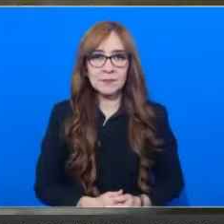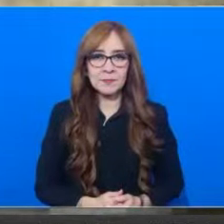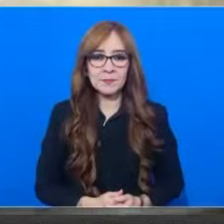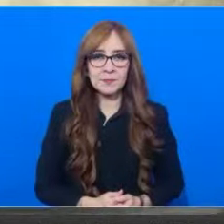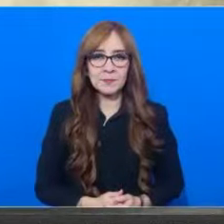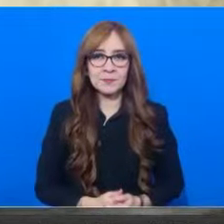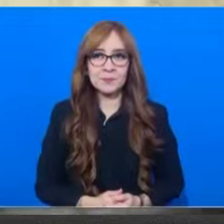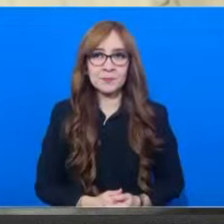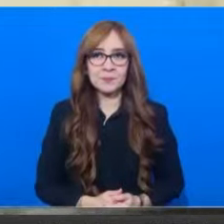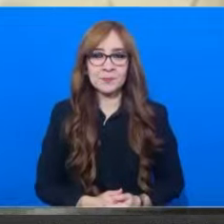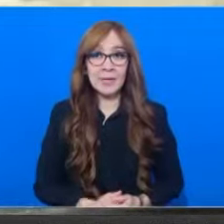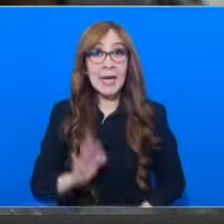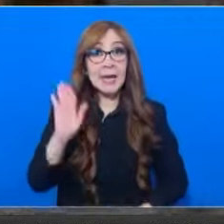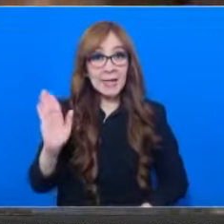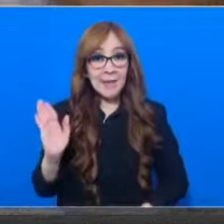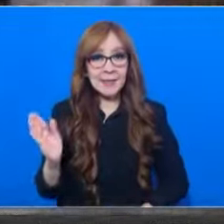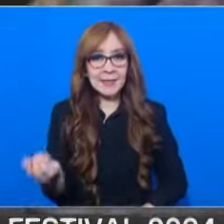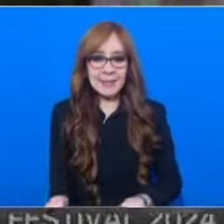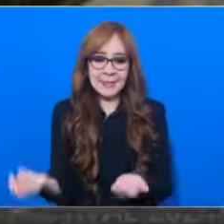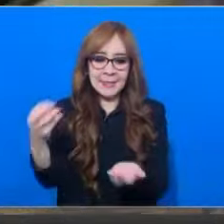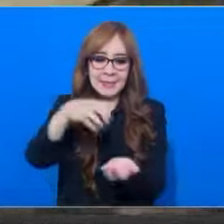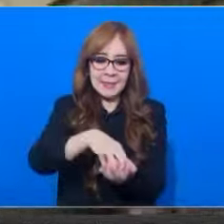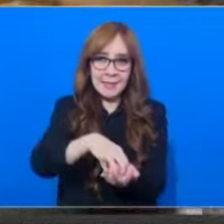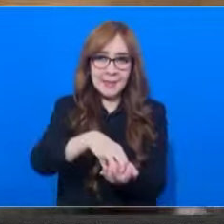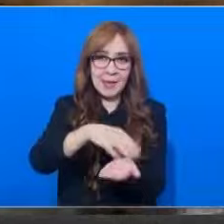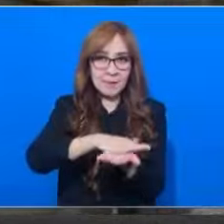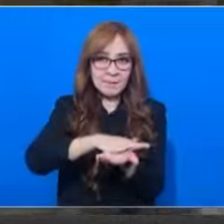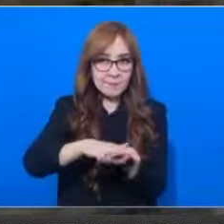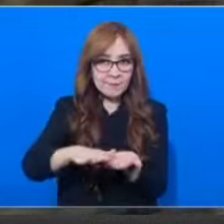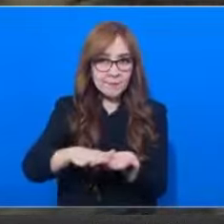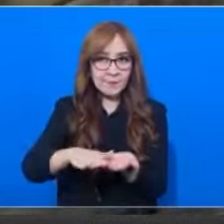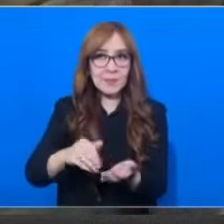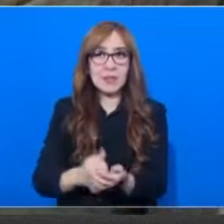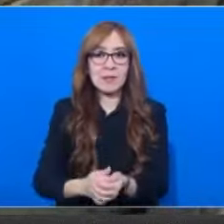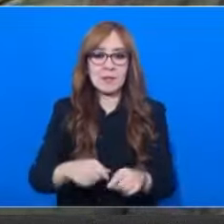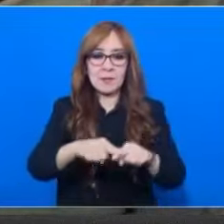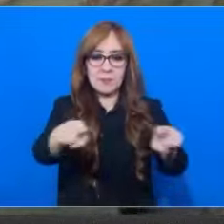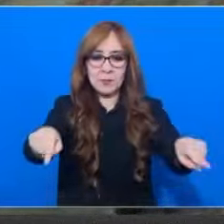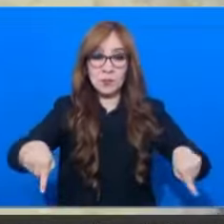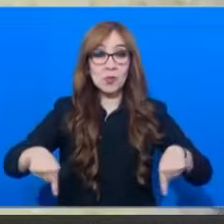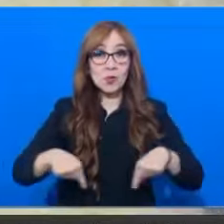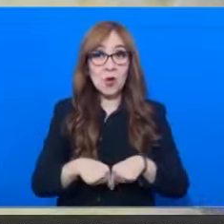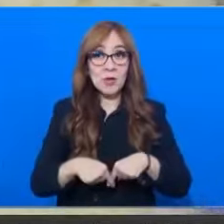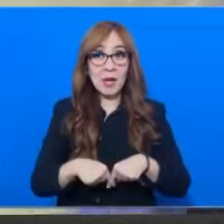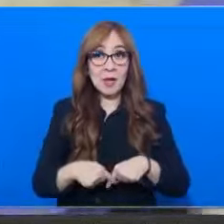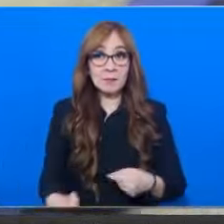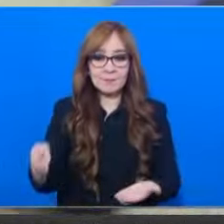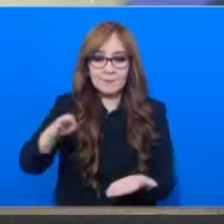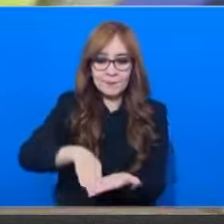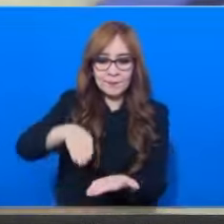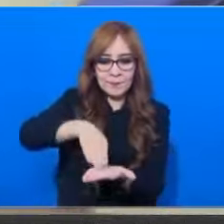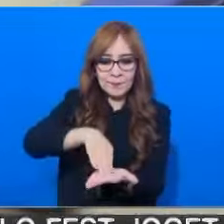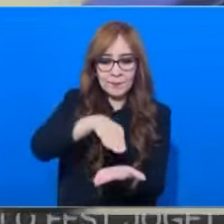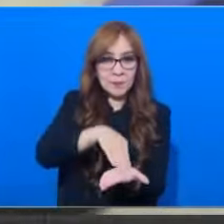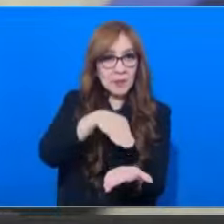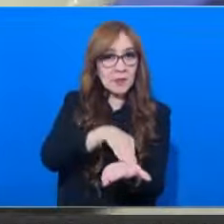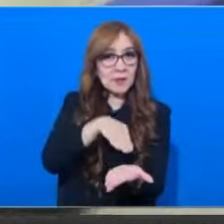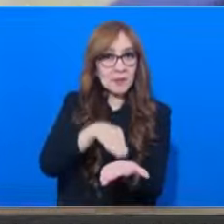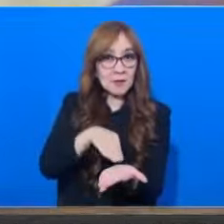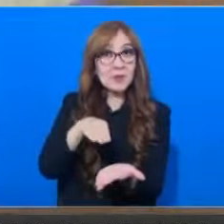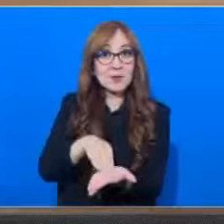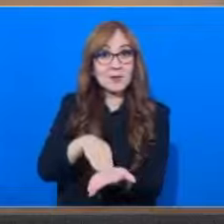Berikutnya ketan akan dicetak sedikit demi sedikit, dipindahkan ke wadah berbentuk persegi panjang untuk dicetak. Setelah itu